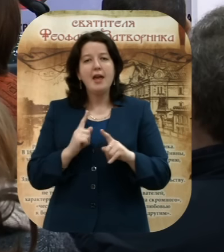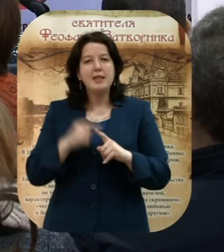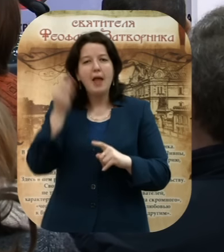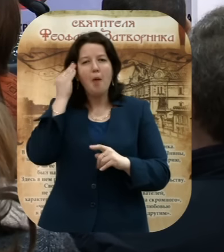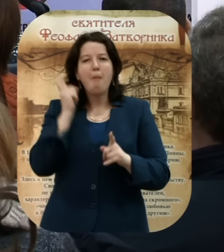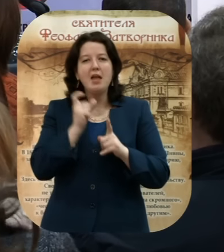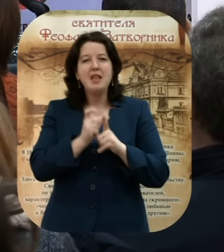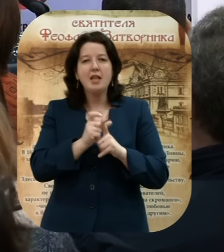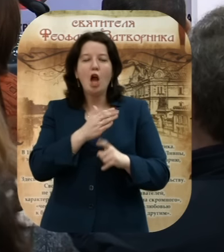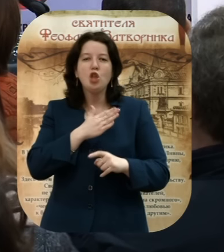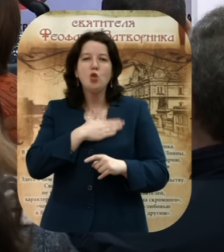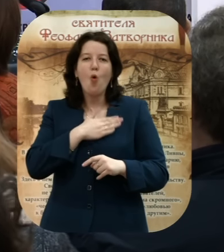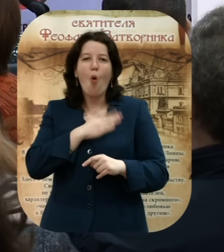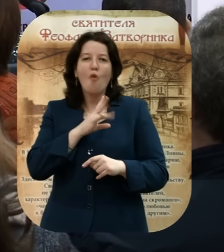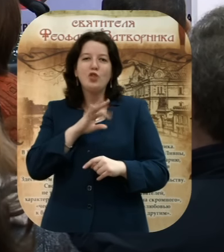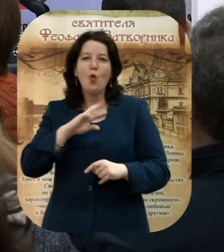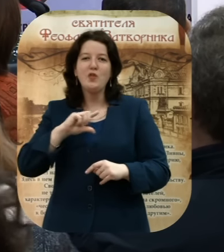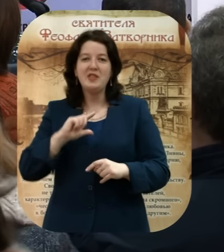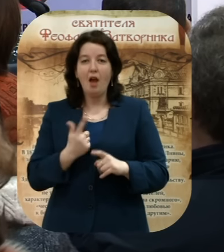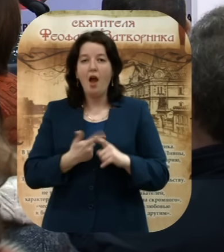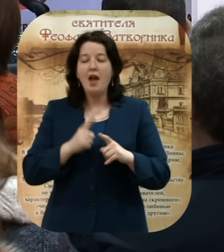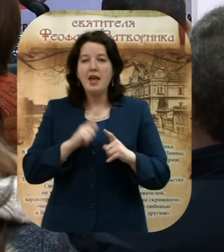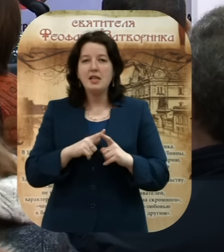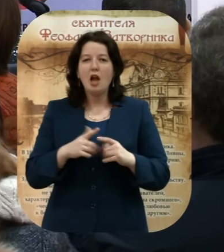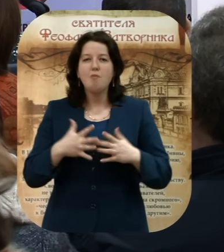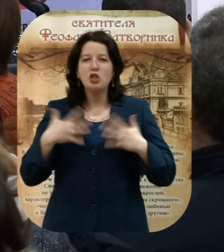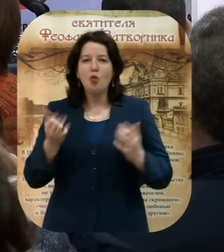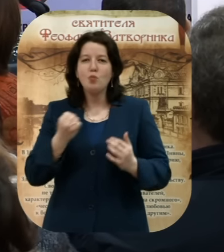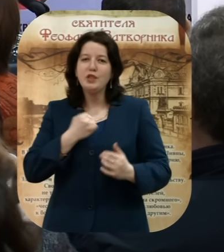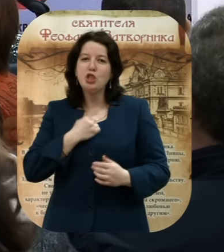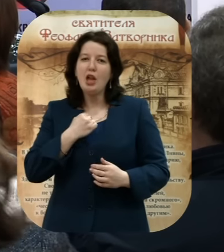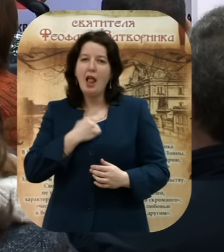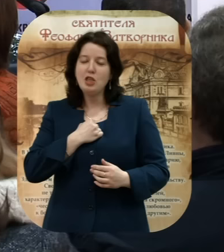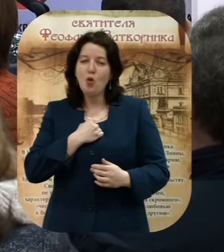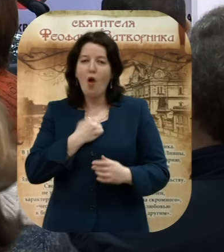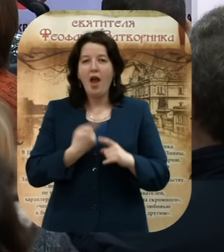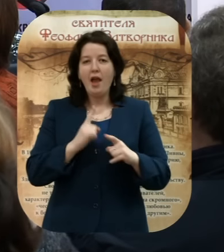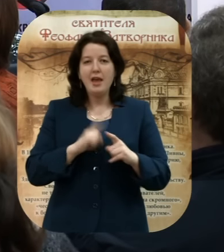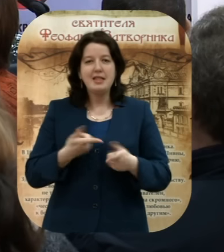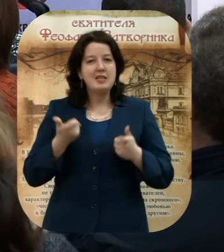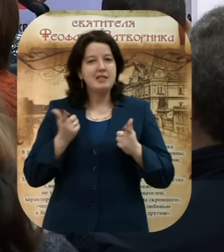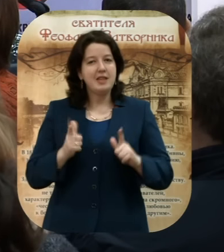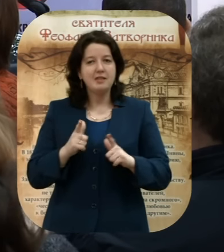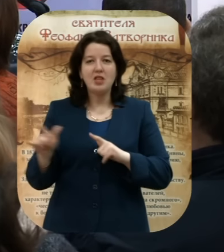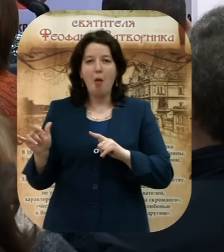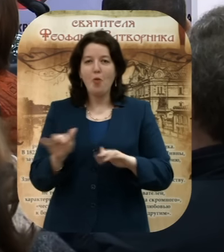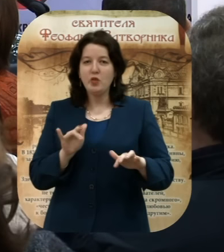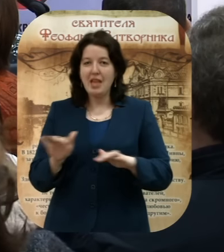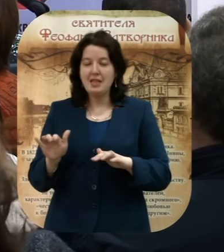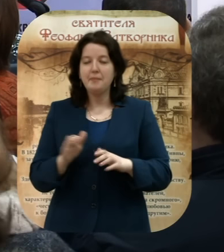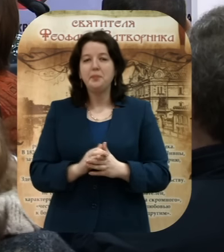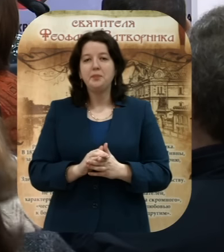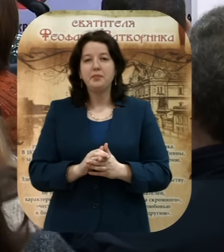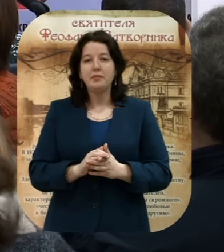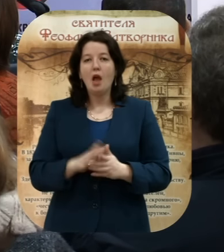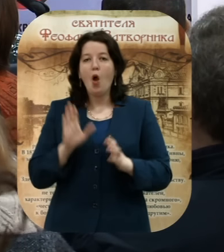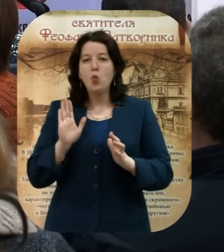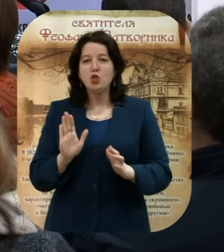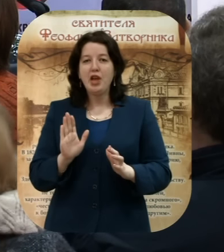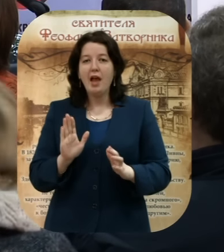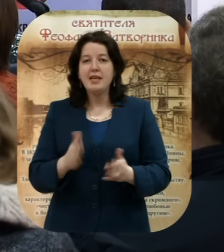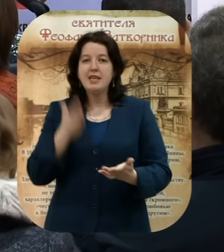понятие духовности, к большому, конечно, сожалению, но это естественный процесс,